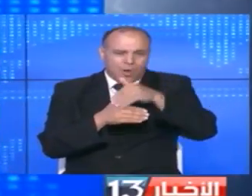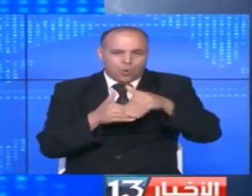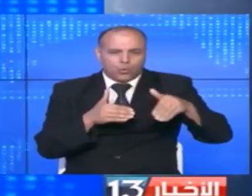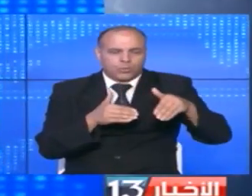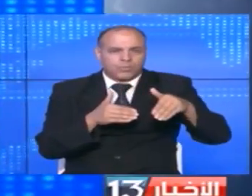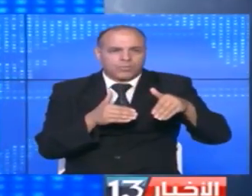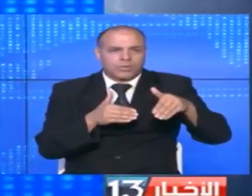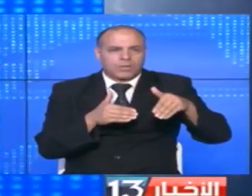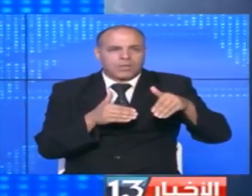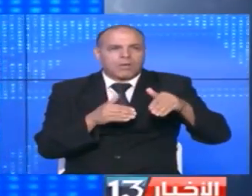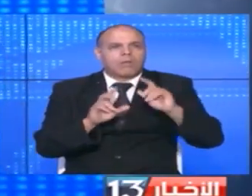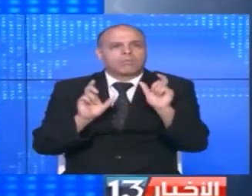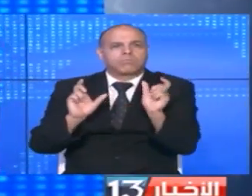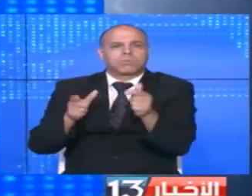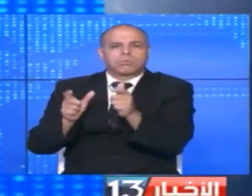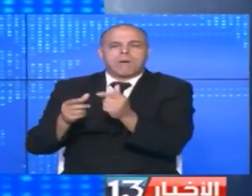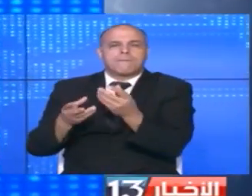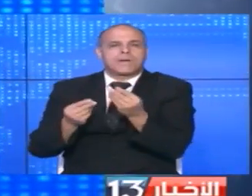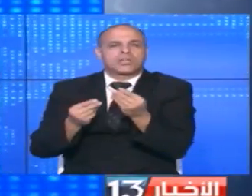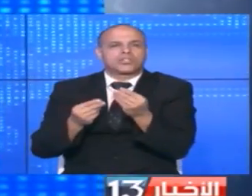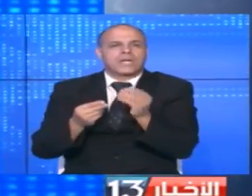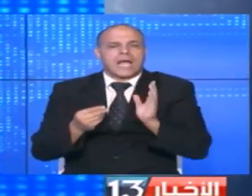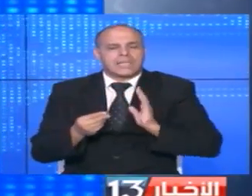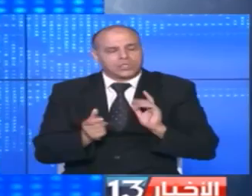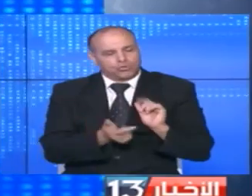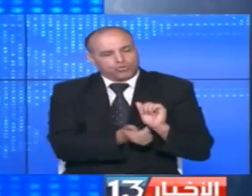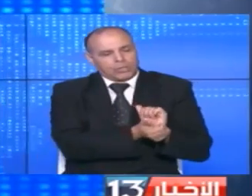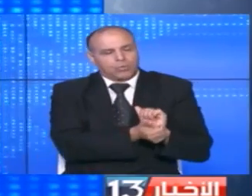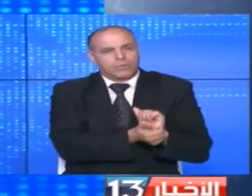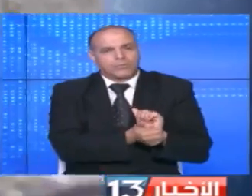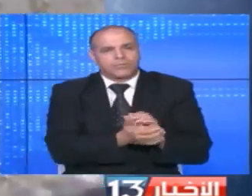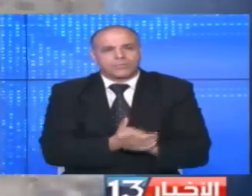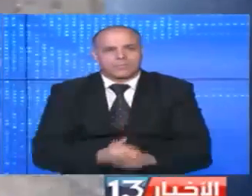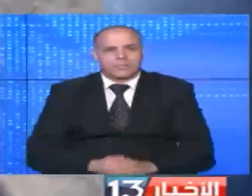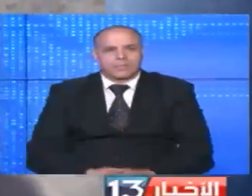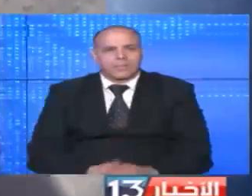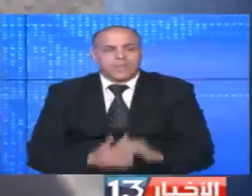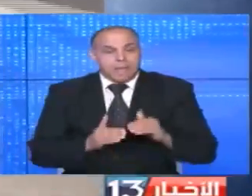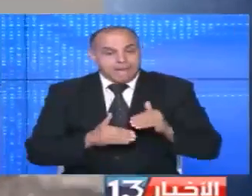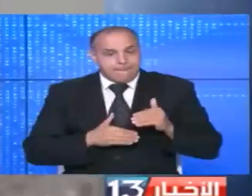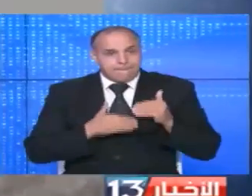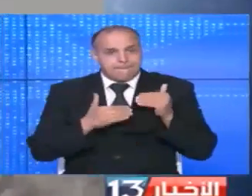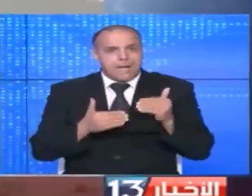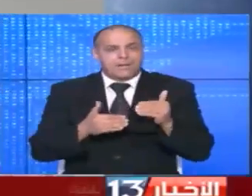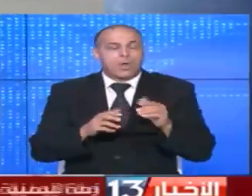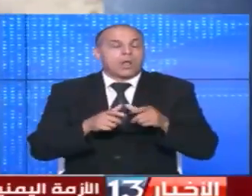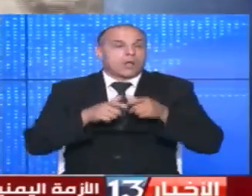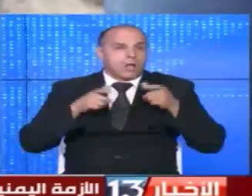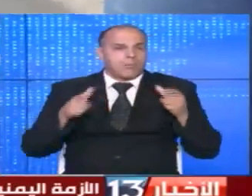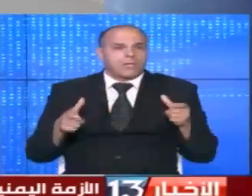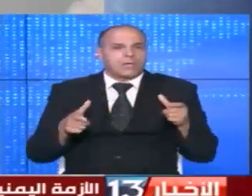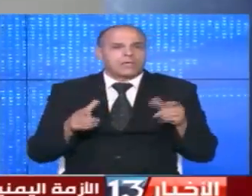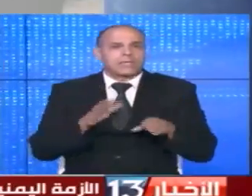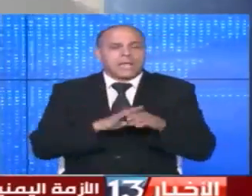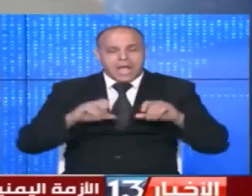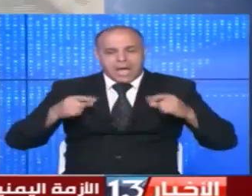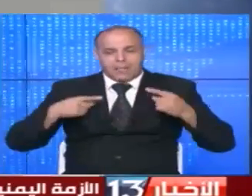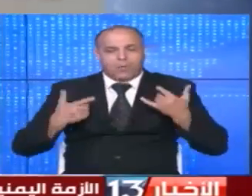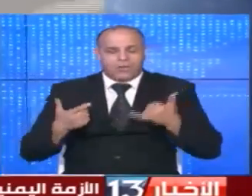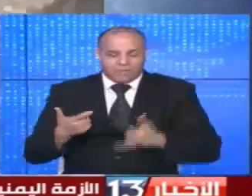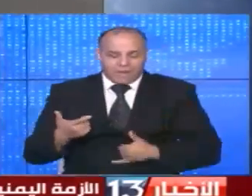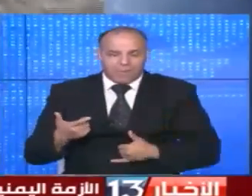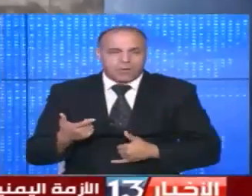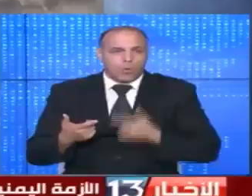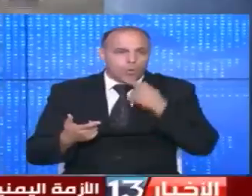اثروا خلالها عددا كبيرا من العسكريين بعد عمليه هي الاكبر منذ اندلاع الحرب في اليمن حيث